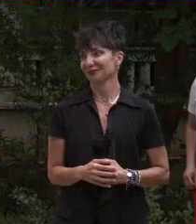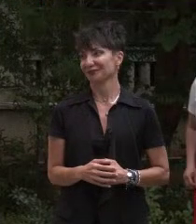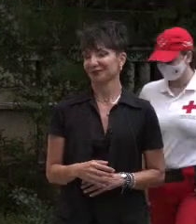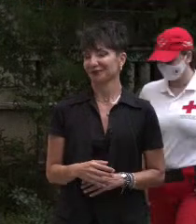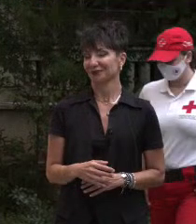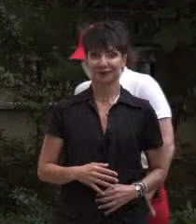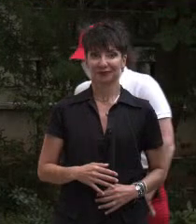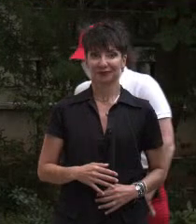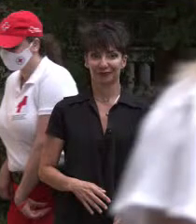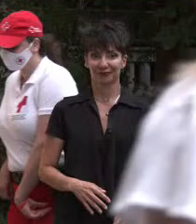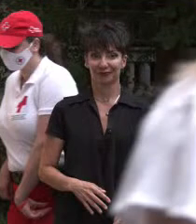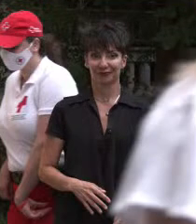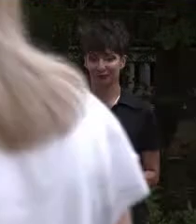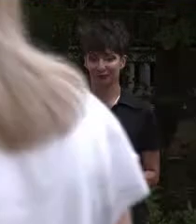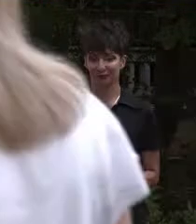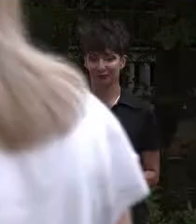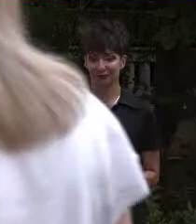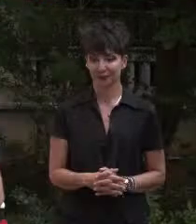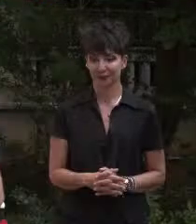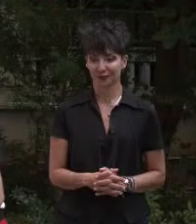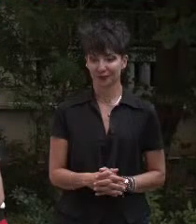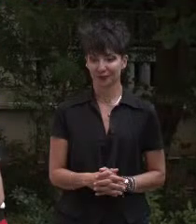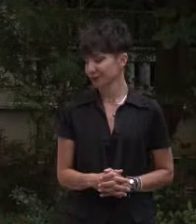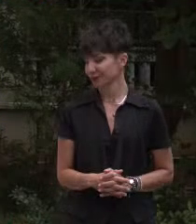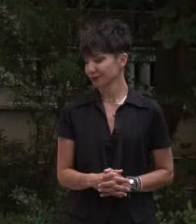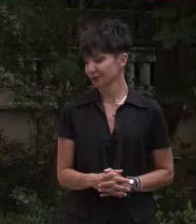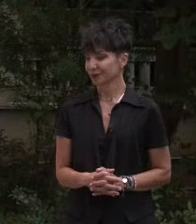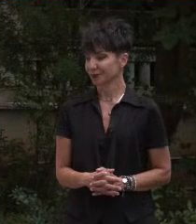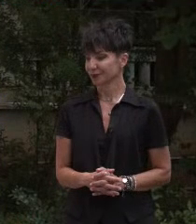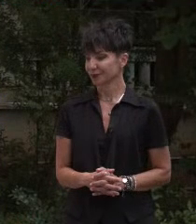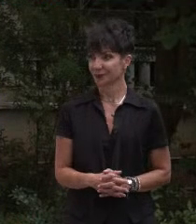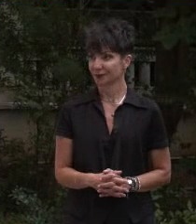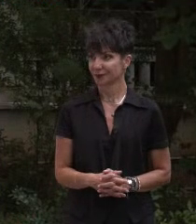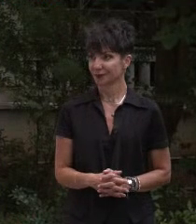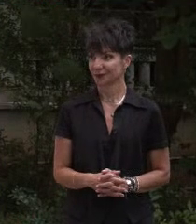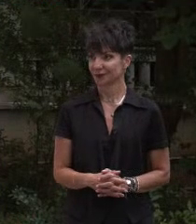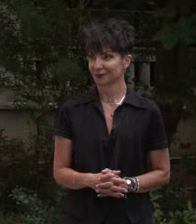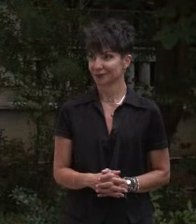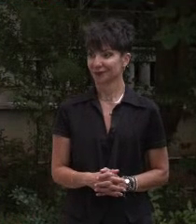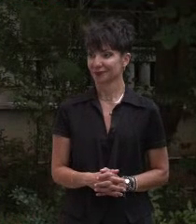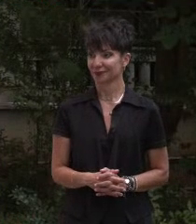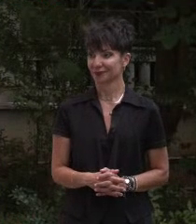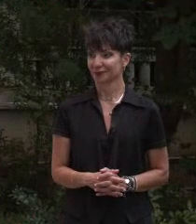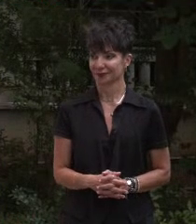Μου είπαν ότι θα το παραλάβει. Είναι η κυρία Εκατερίνη Γκούμα.